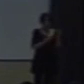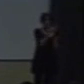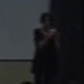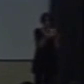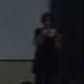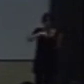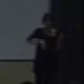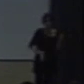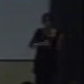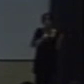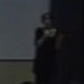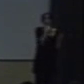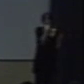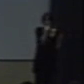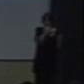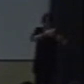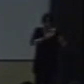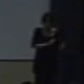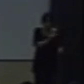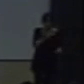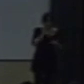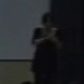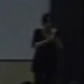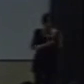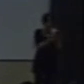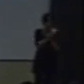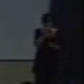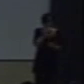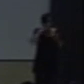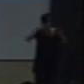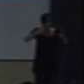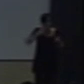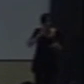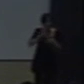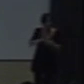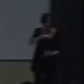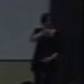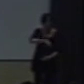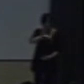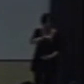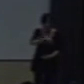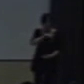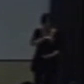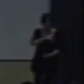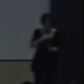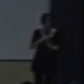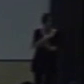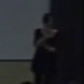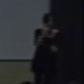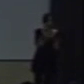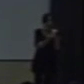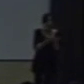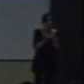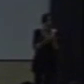fer periodisme, tinguem clar que hem de fer un periodisme ètic. Aquest periodisme contrastat per mitjans